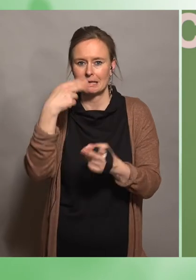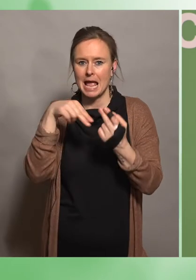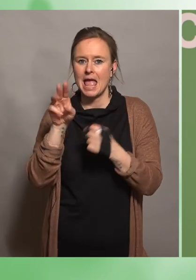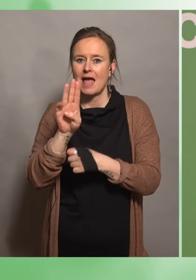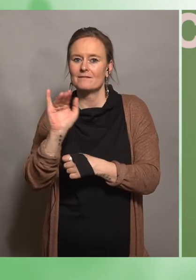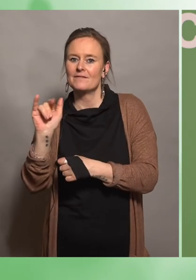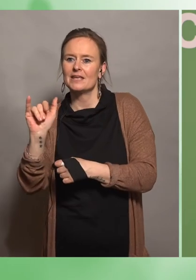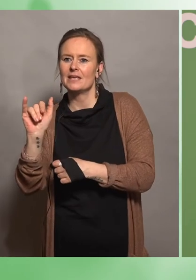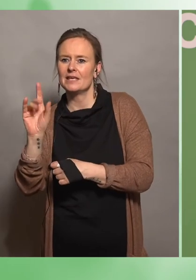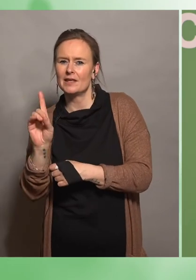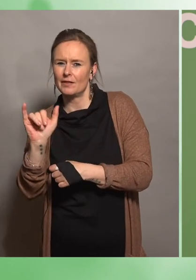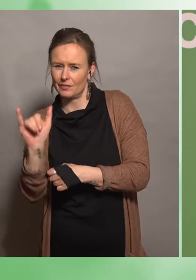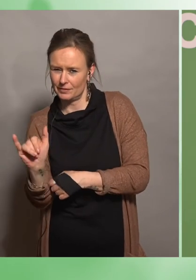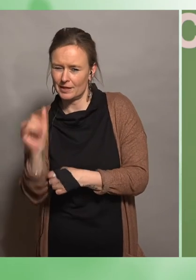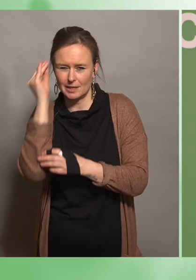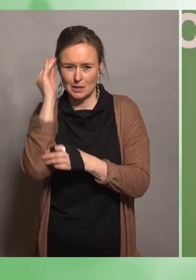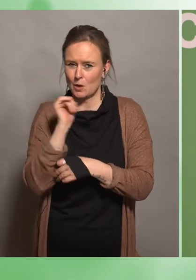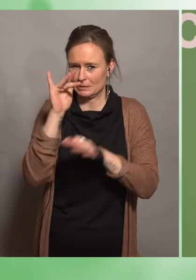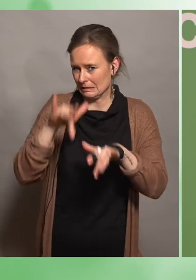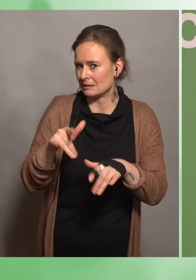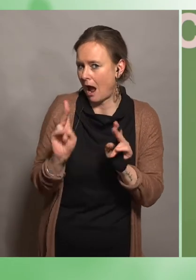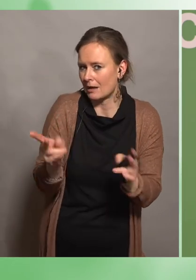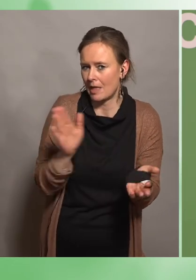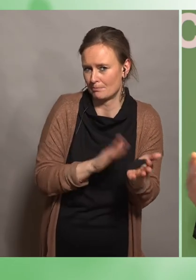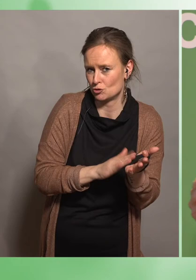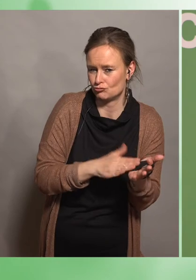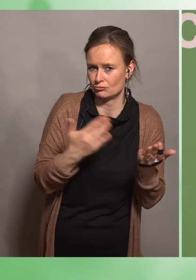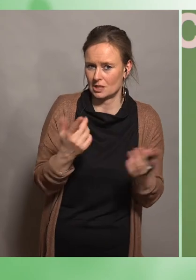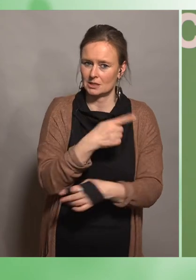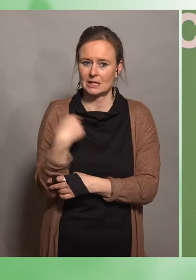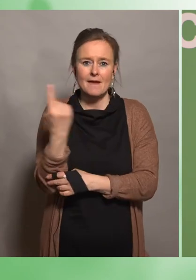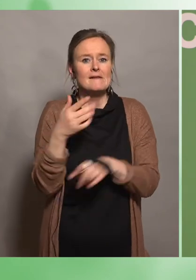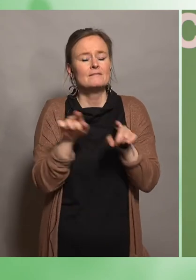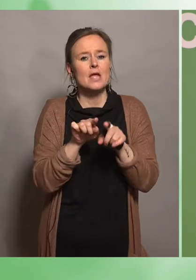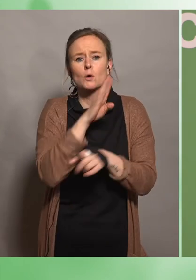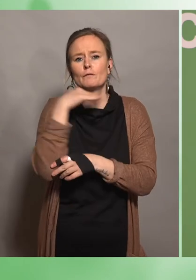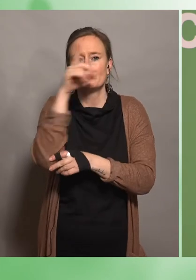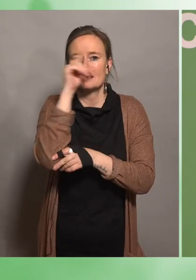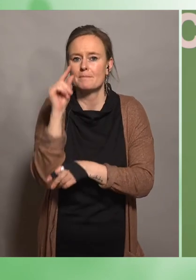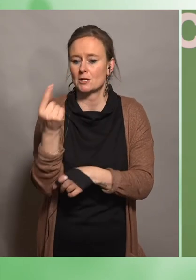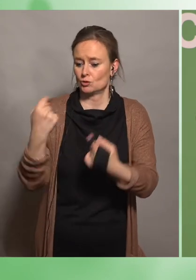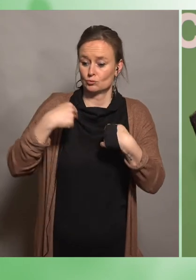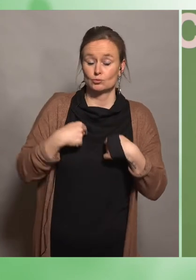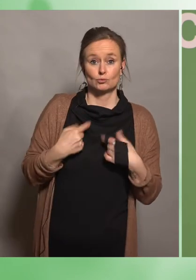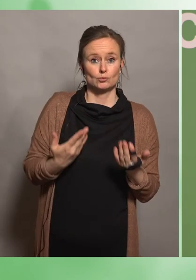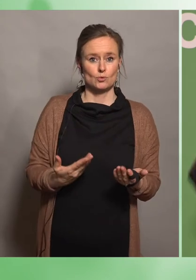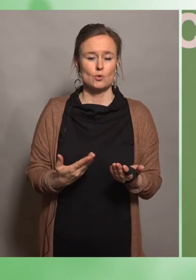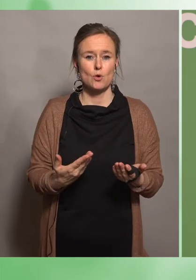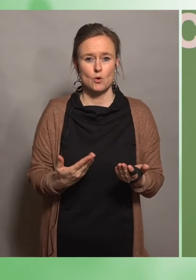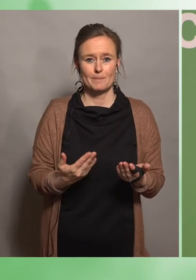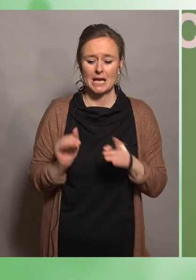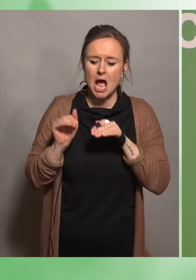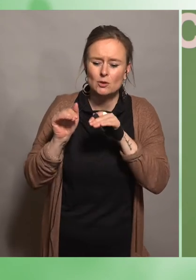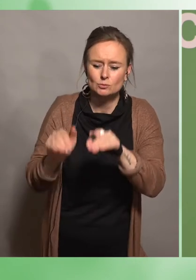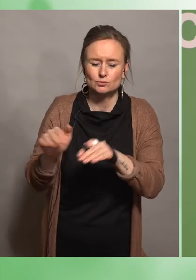ich, ist halt nicht da der hätte es bestätigen können. Wir haben ja auch viele Menschen, die zu uns kommen aus dem